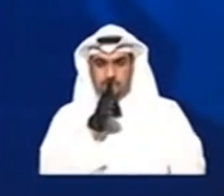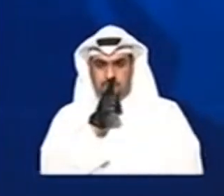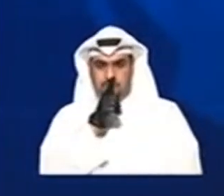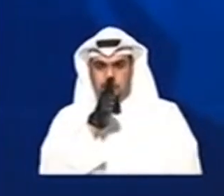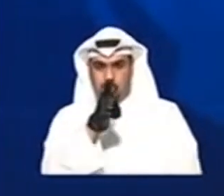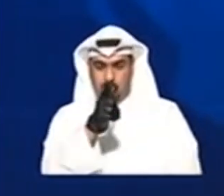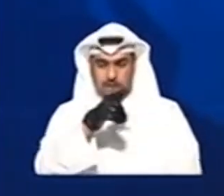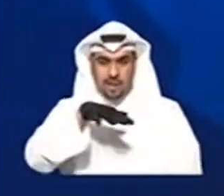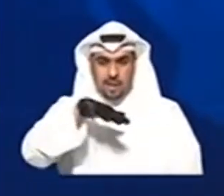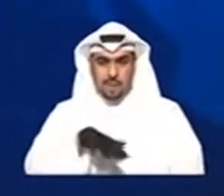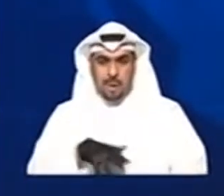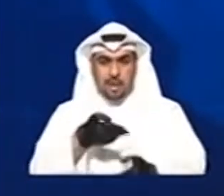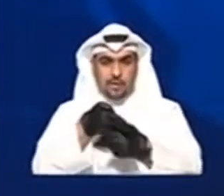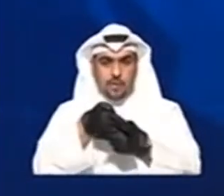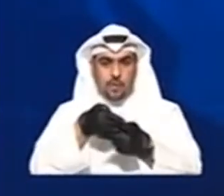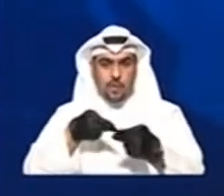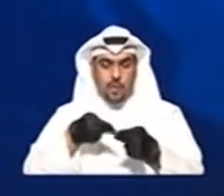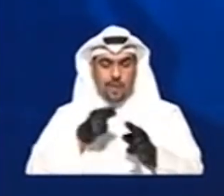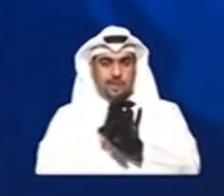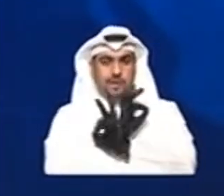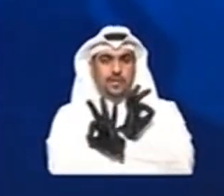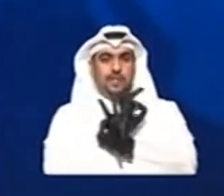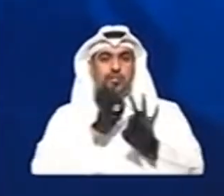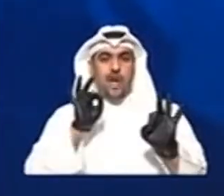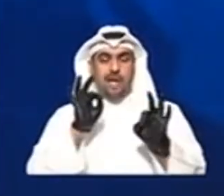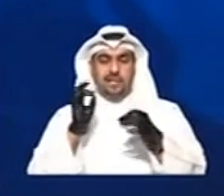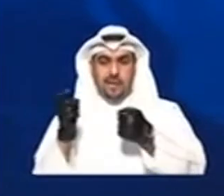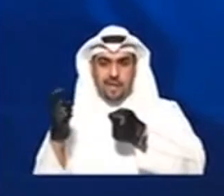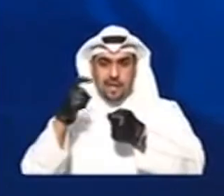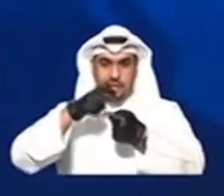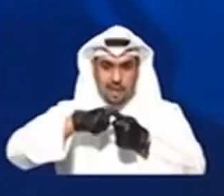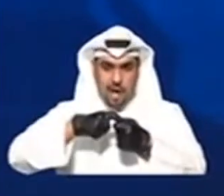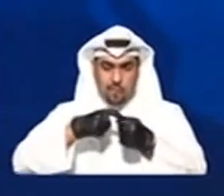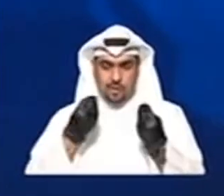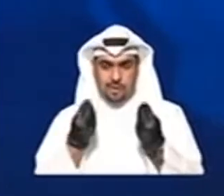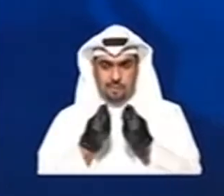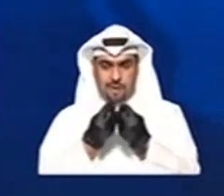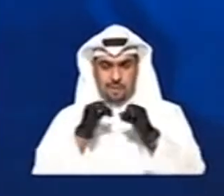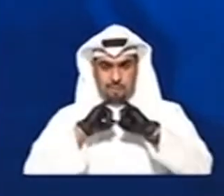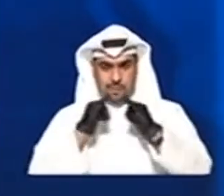استعداد دولة الكويت للتعاون بشكل وثيق في مكافحة هذا الفيروس.